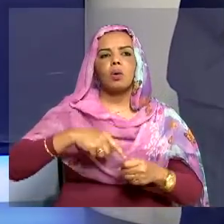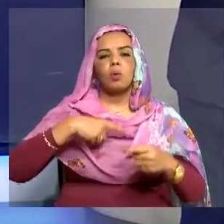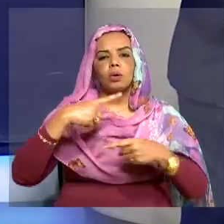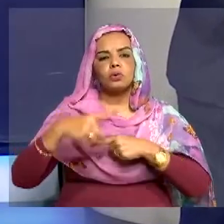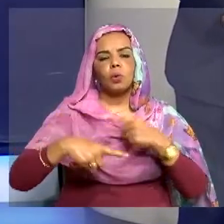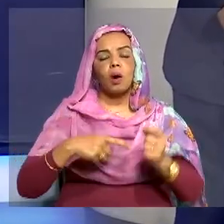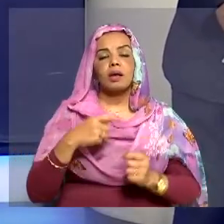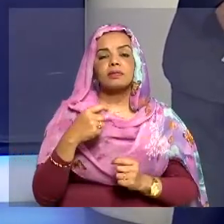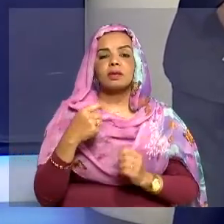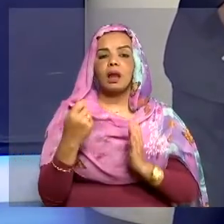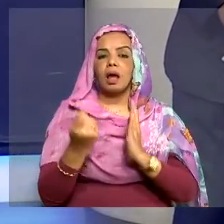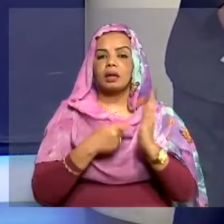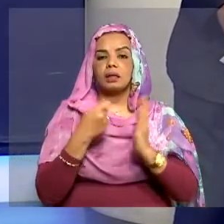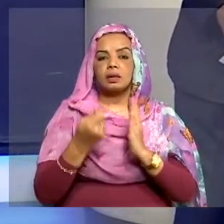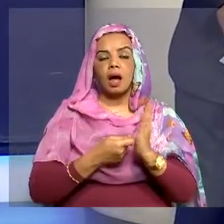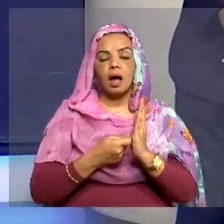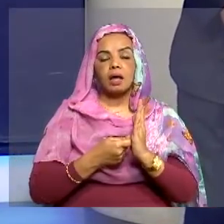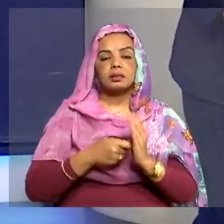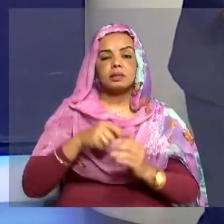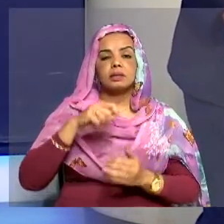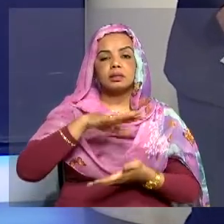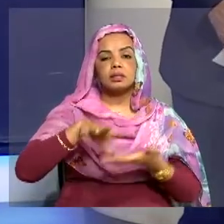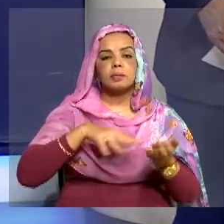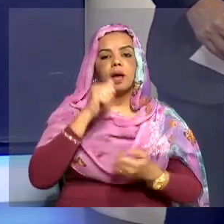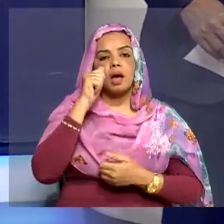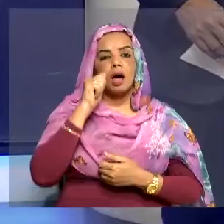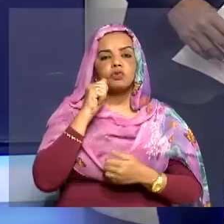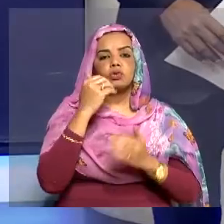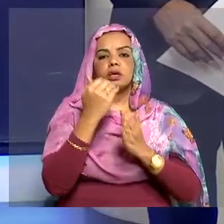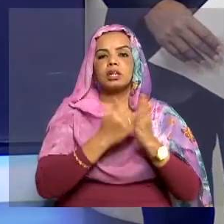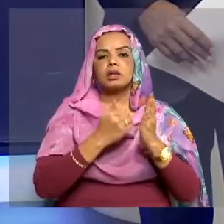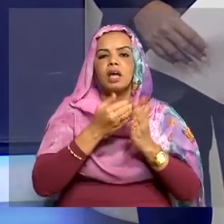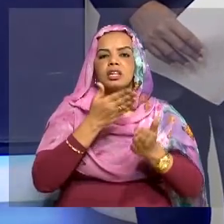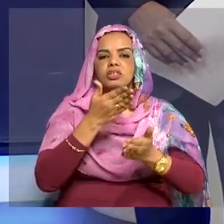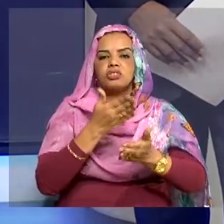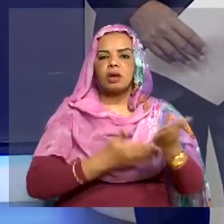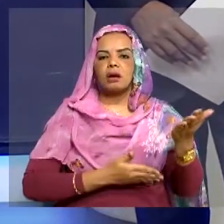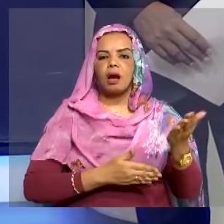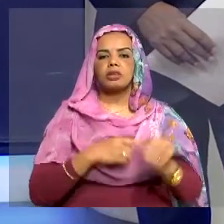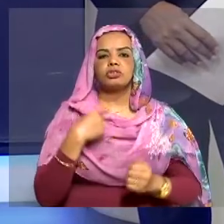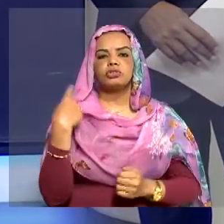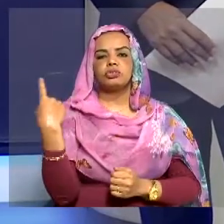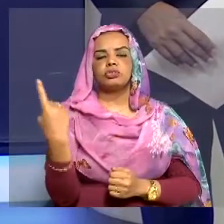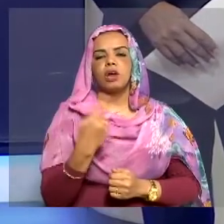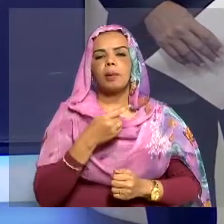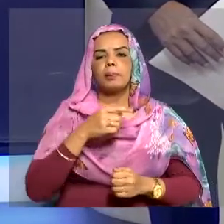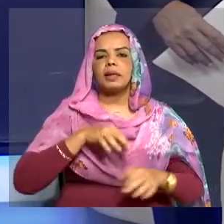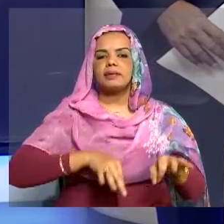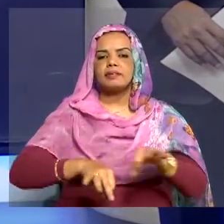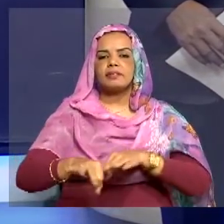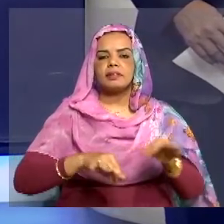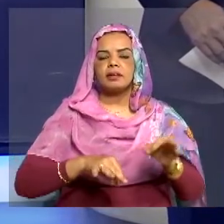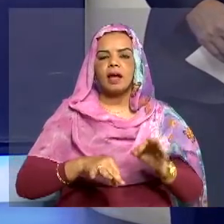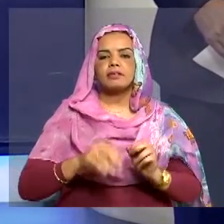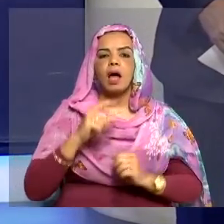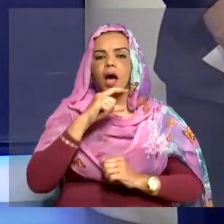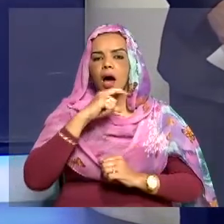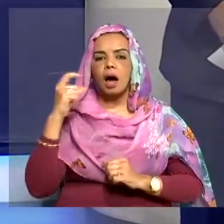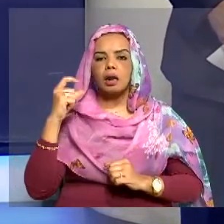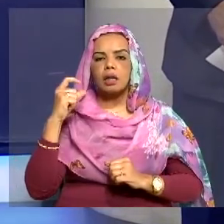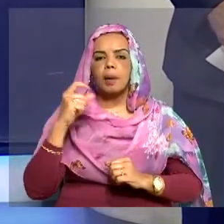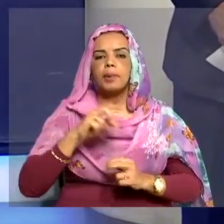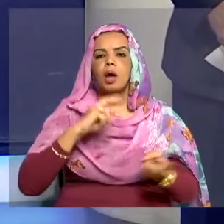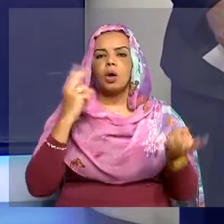الكاتب: تقديري أن ظرف السودان الاقتصادي يتطلب جراحة شاملة للوضع السياسي، وأن الأمر يستوجب العدول